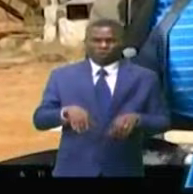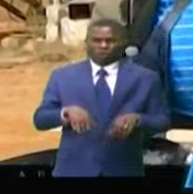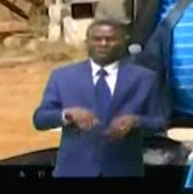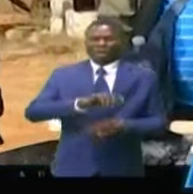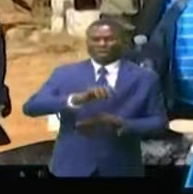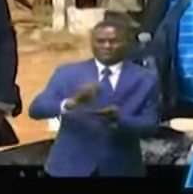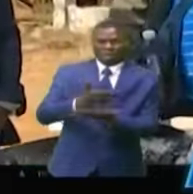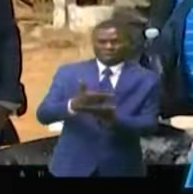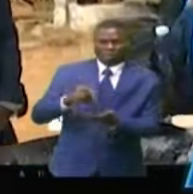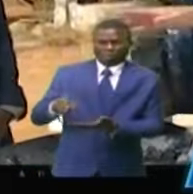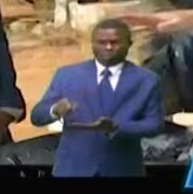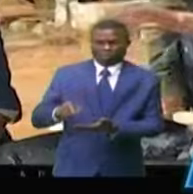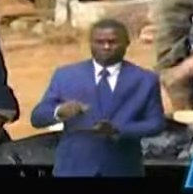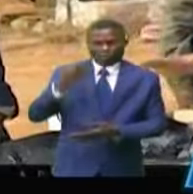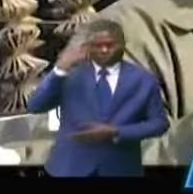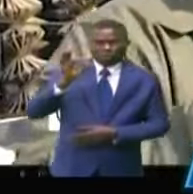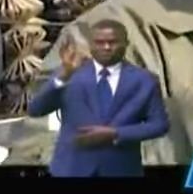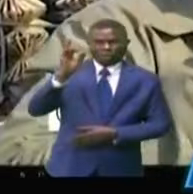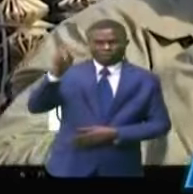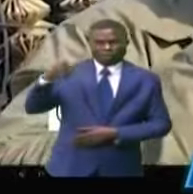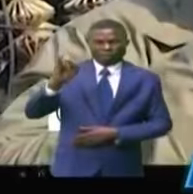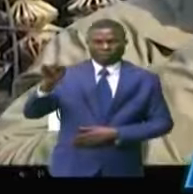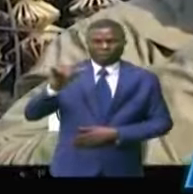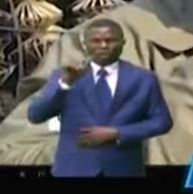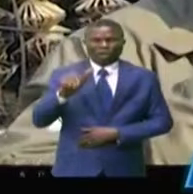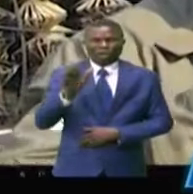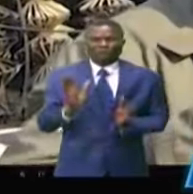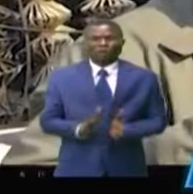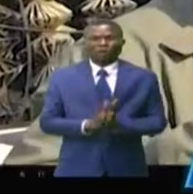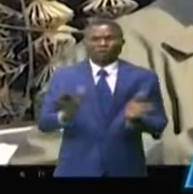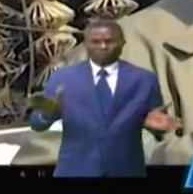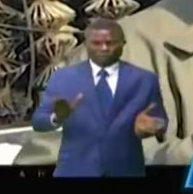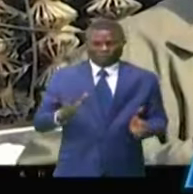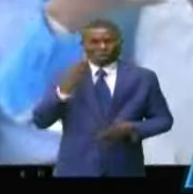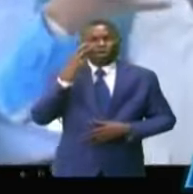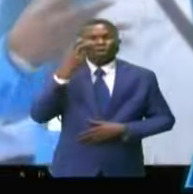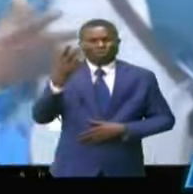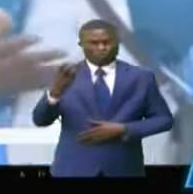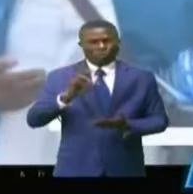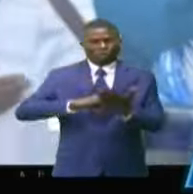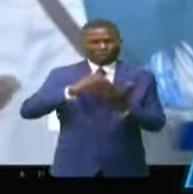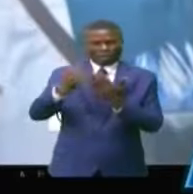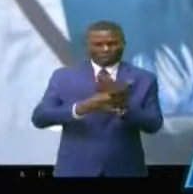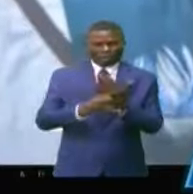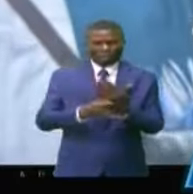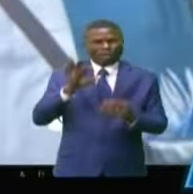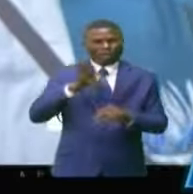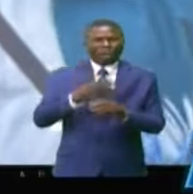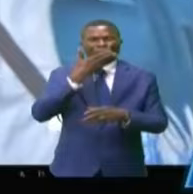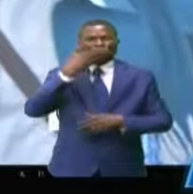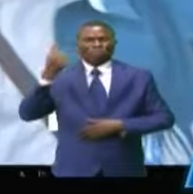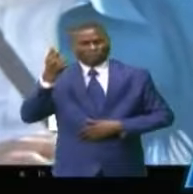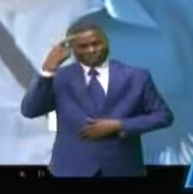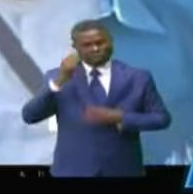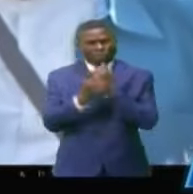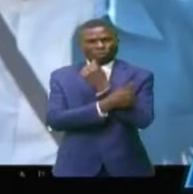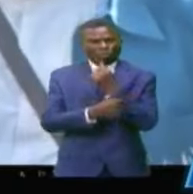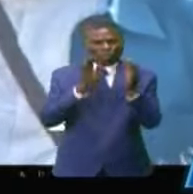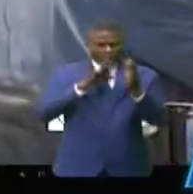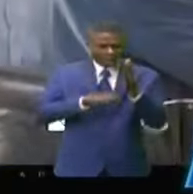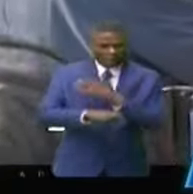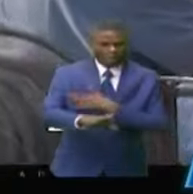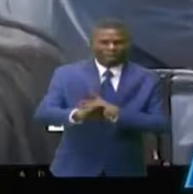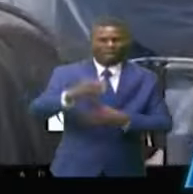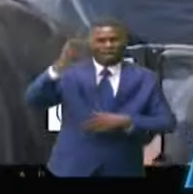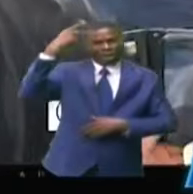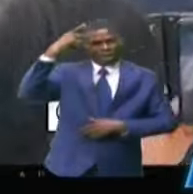cuisine. Du côté FPI, le directeur général trouve en ces projets une nouvelle opportunité pour le pays de s'inscrire dans